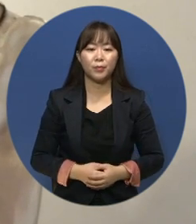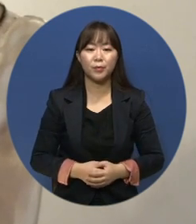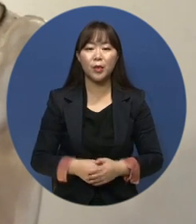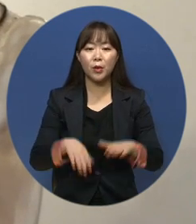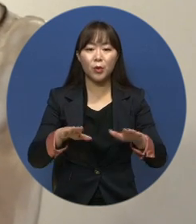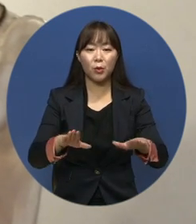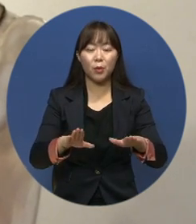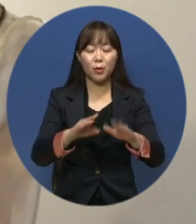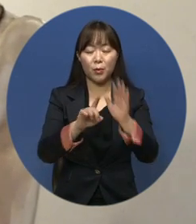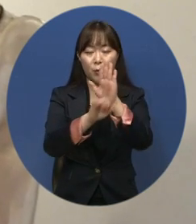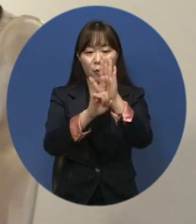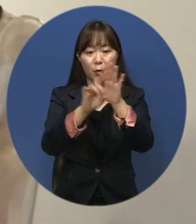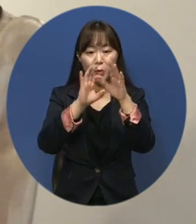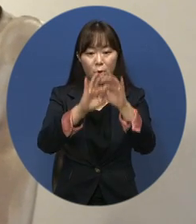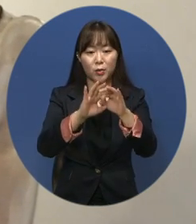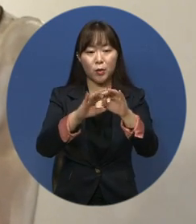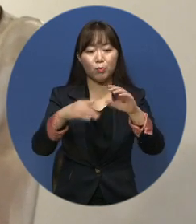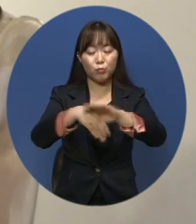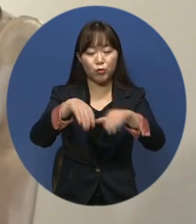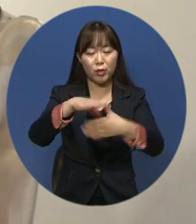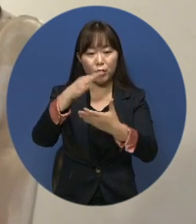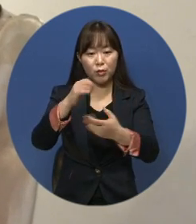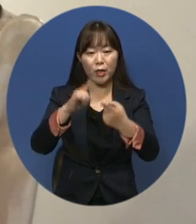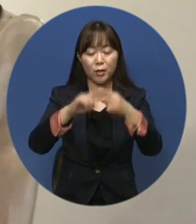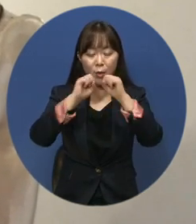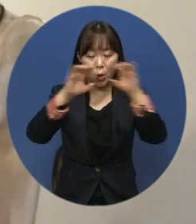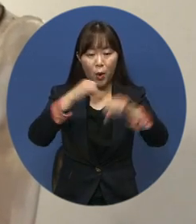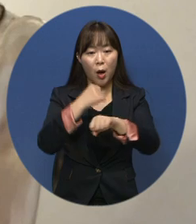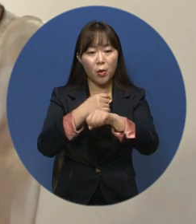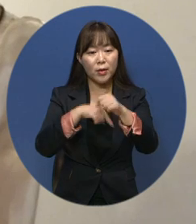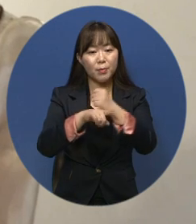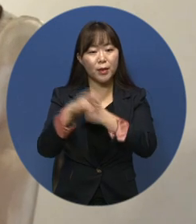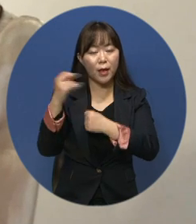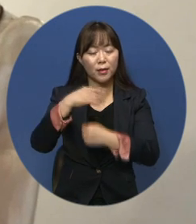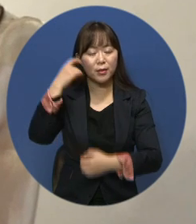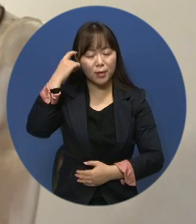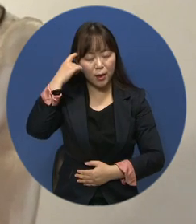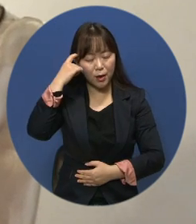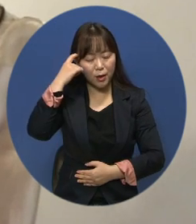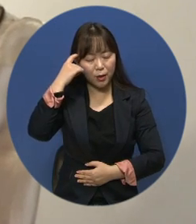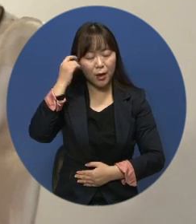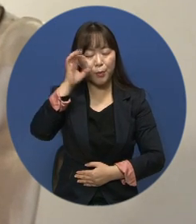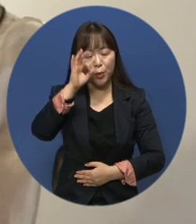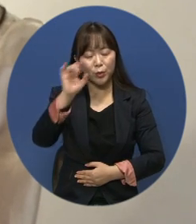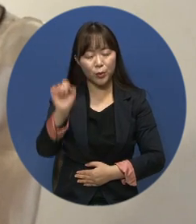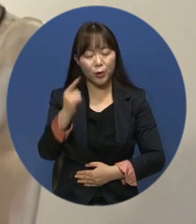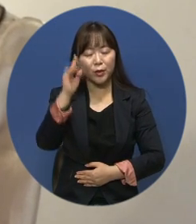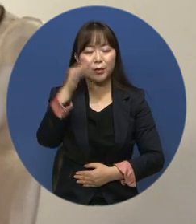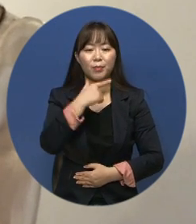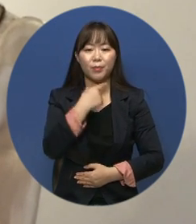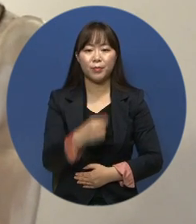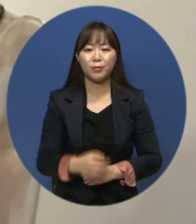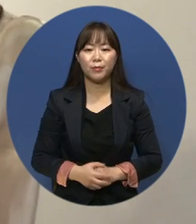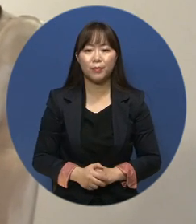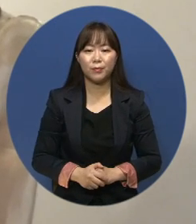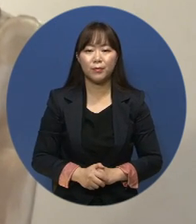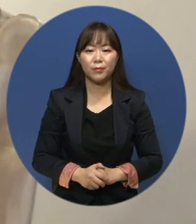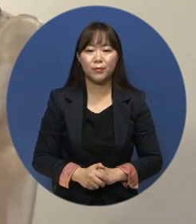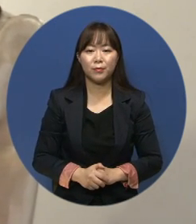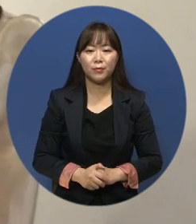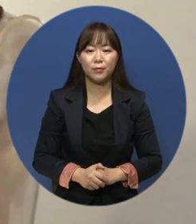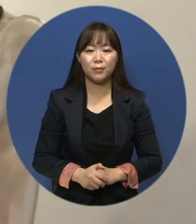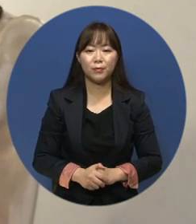이번 전시를 통해 우리 문화유산을 널리 알리고 그 의미를 다시 생각해 볼 수 있는 계기가 되기를 바랍니다.